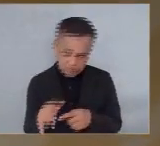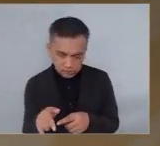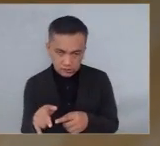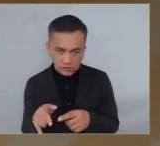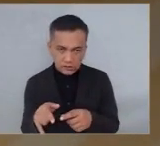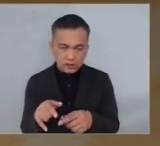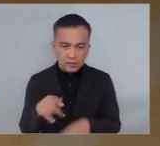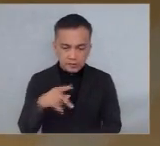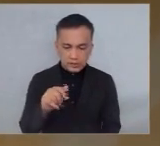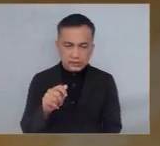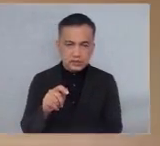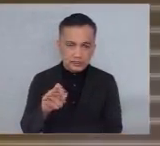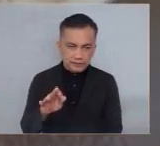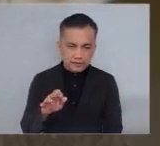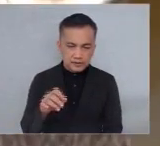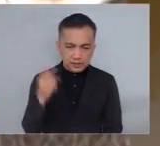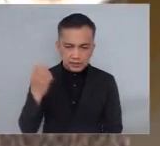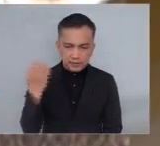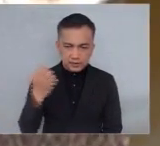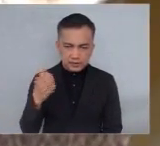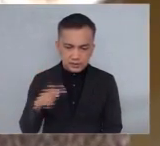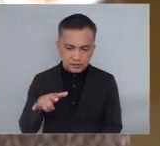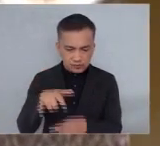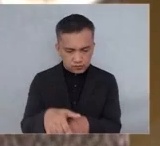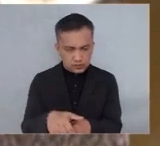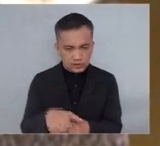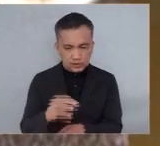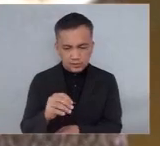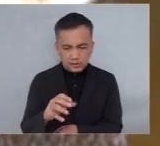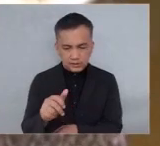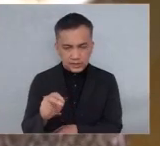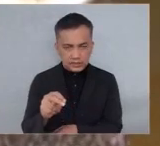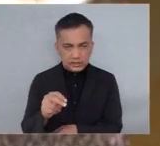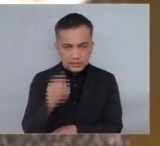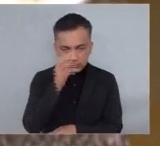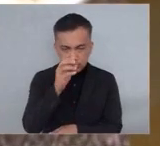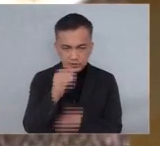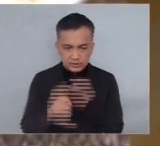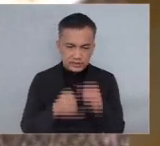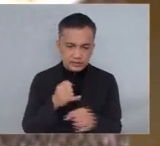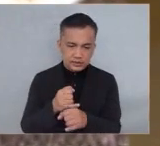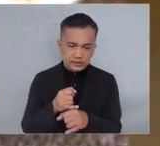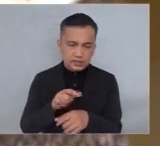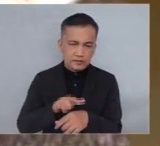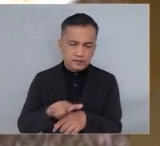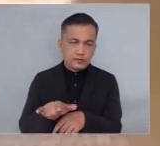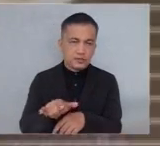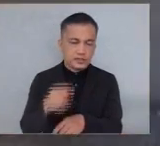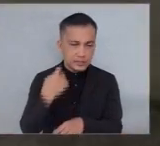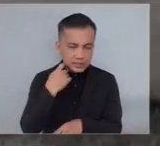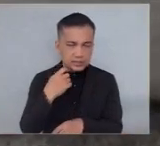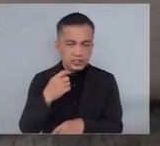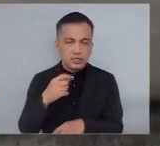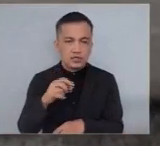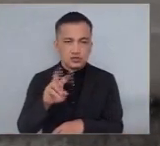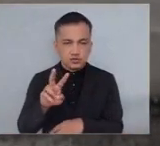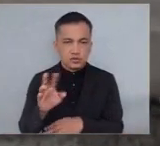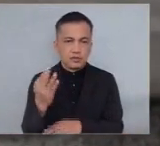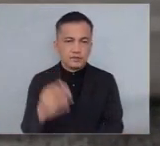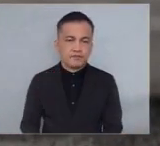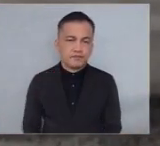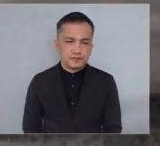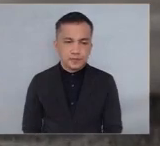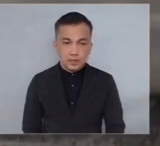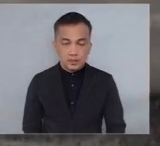Force na nag-emergency landing sa Mactan Cebu International Airport kaninang alas 2 ng madaling araw. Nag-take off